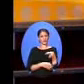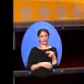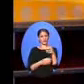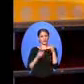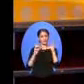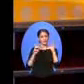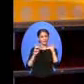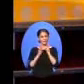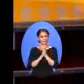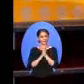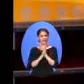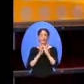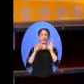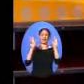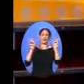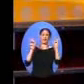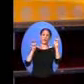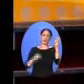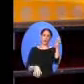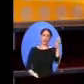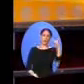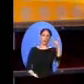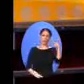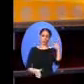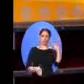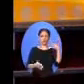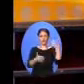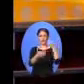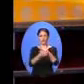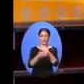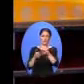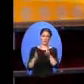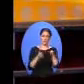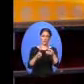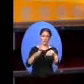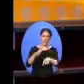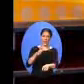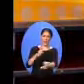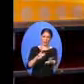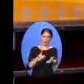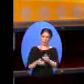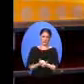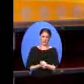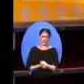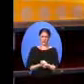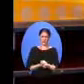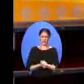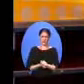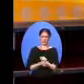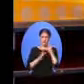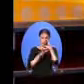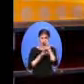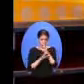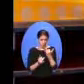המנהרה, כמו שאומרים. ואם אין מודעות לאמירות האלה,